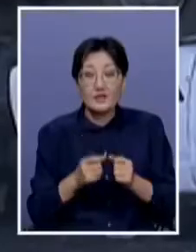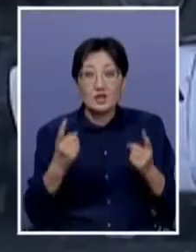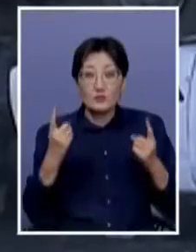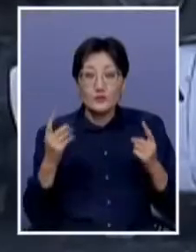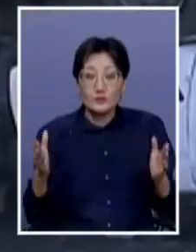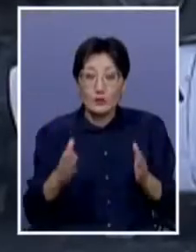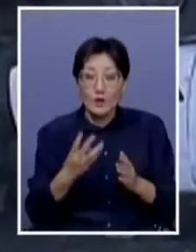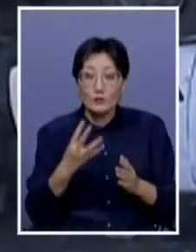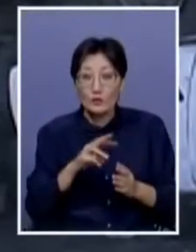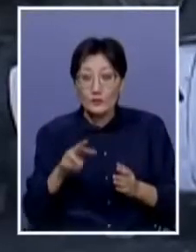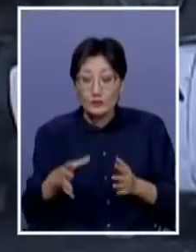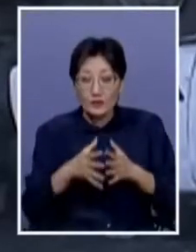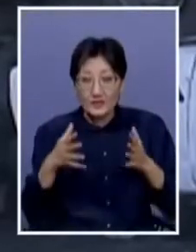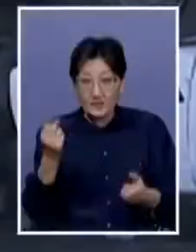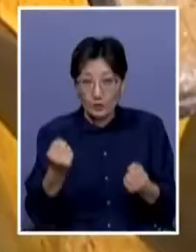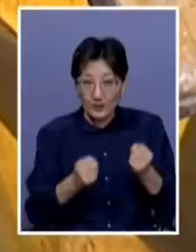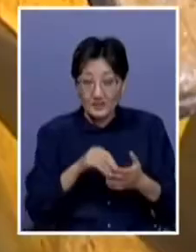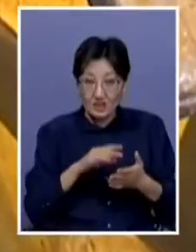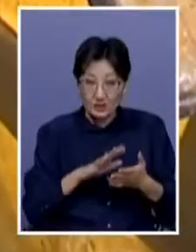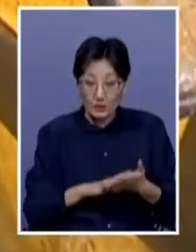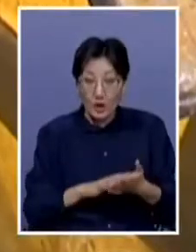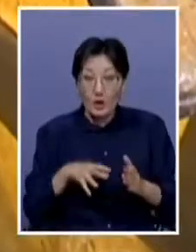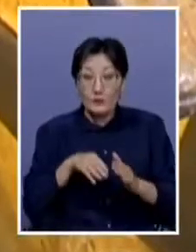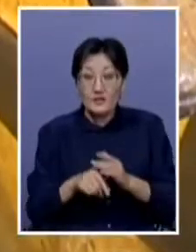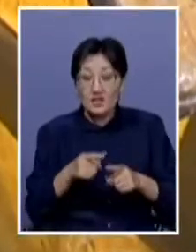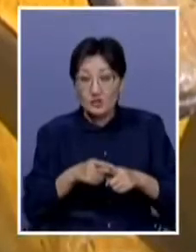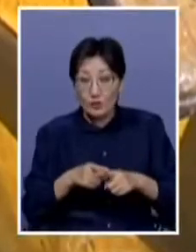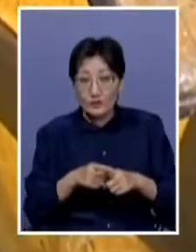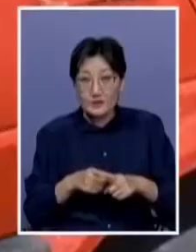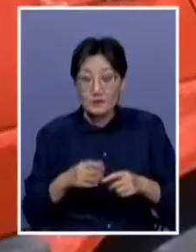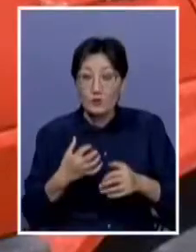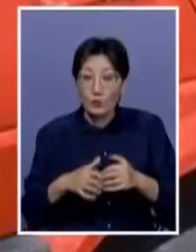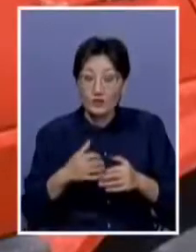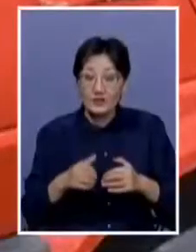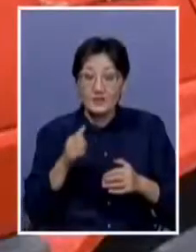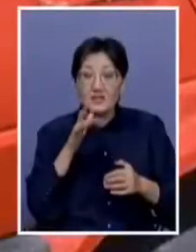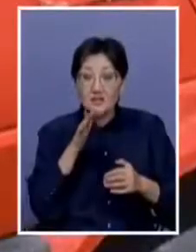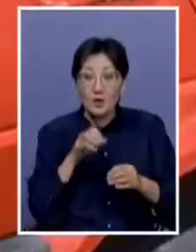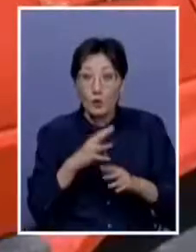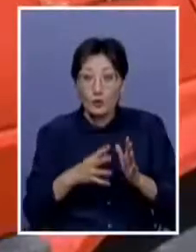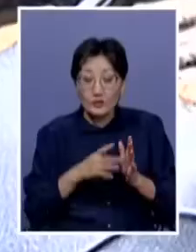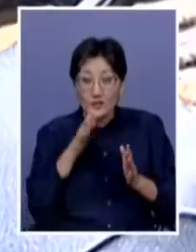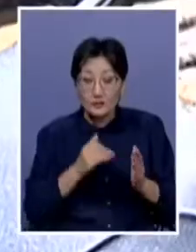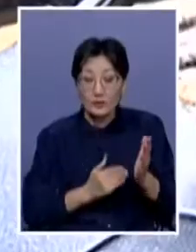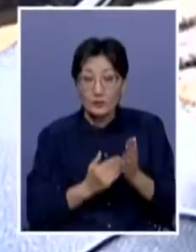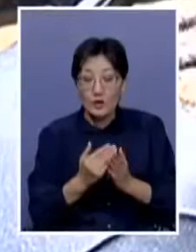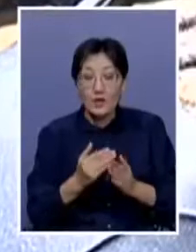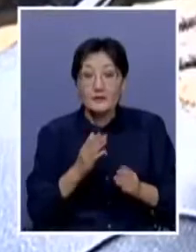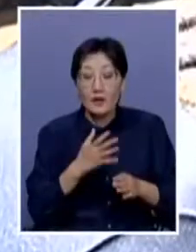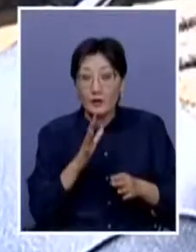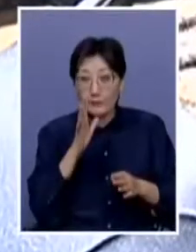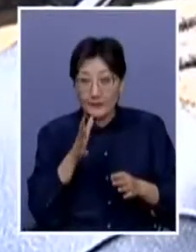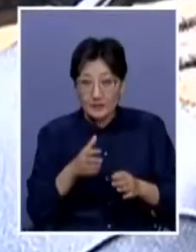бар 4 миллионнан астам автокөлік тіркелген болса, солардың тең жартысының орташа жасы 19 жылдан асады. Тағы 5 жылдан соң